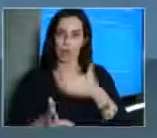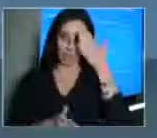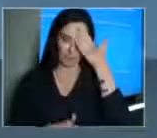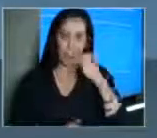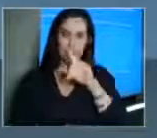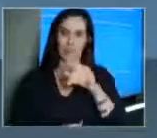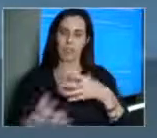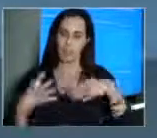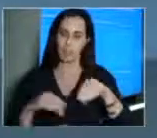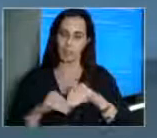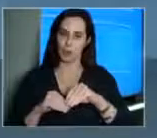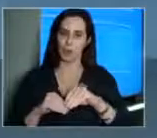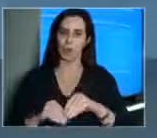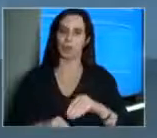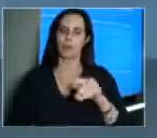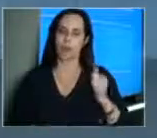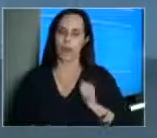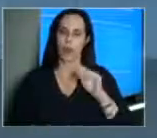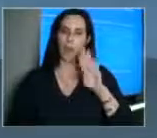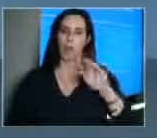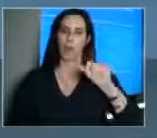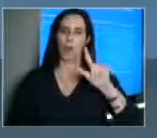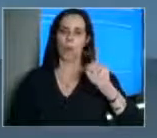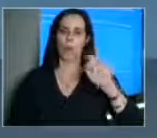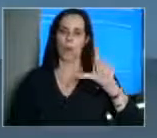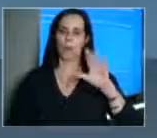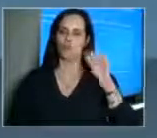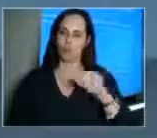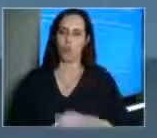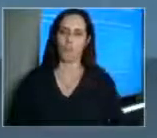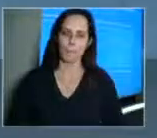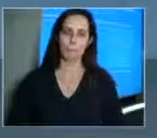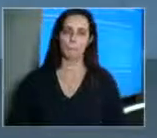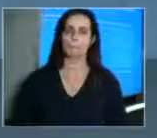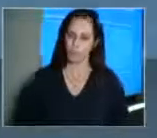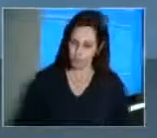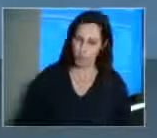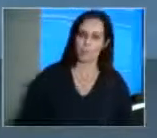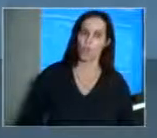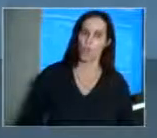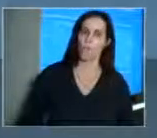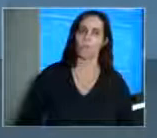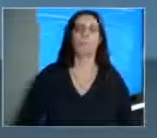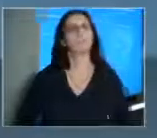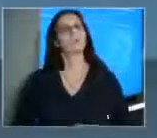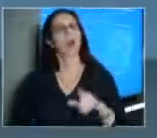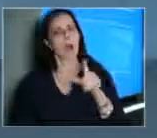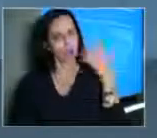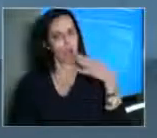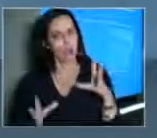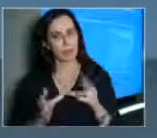את משפחת באומל. שלום רב יובל. שלום וברכה. אז אתה